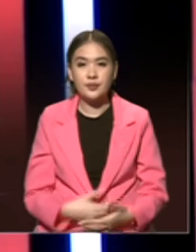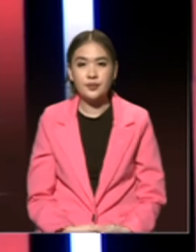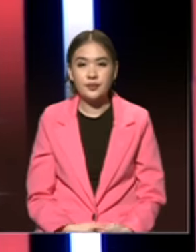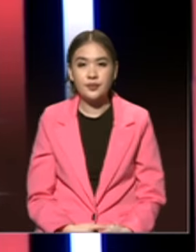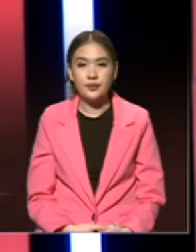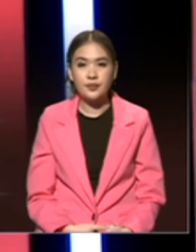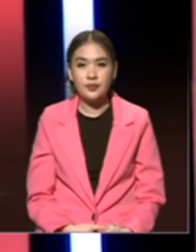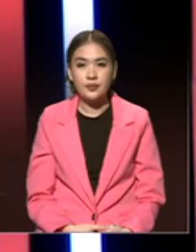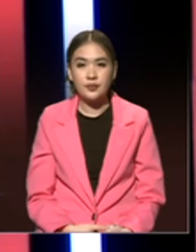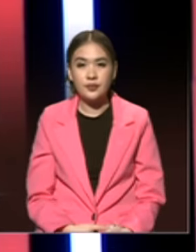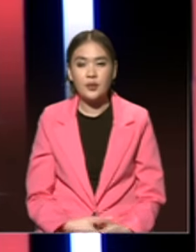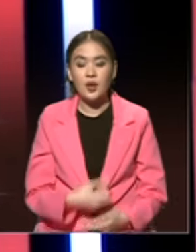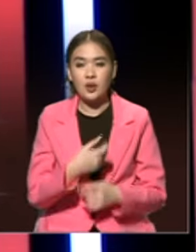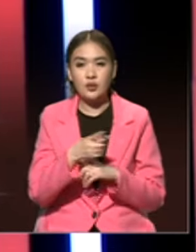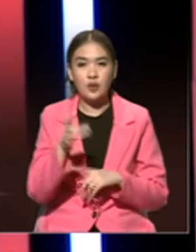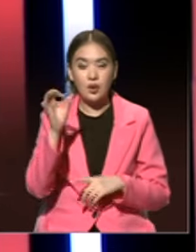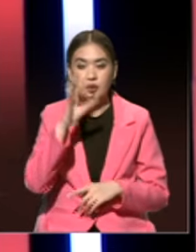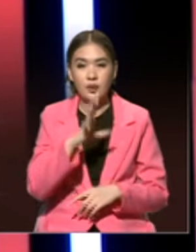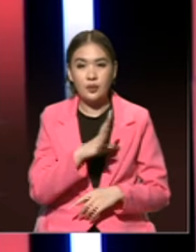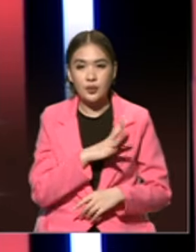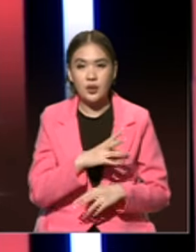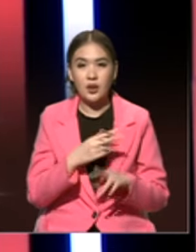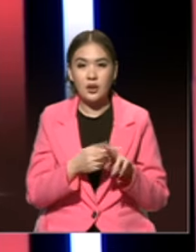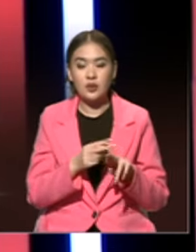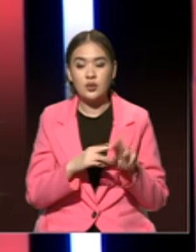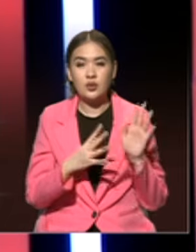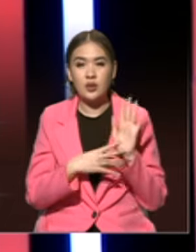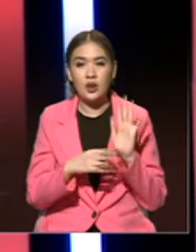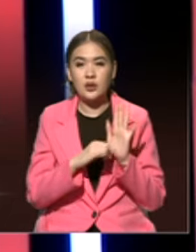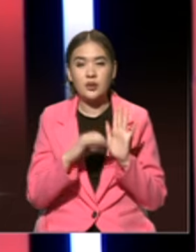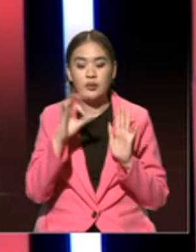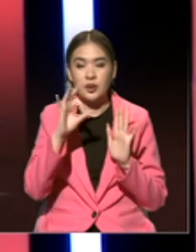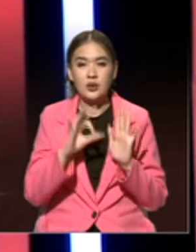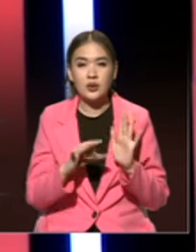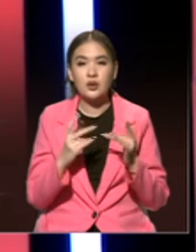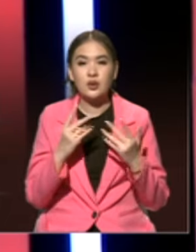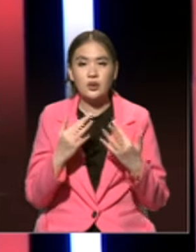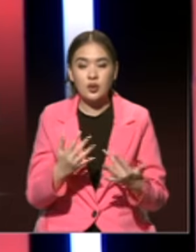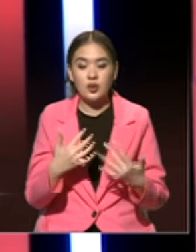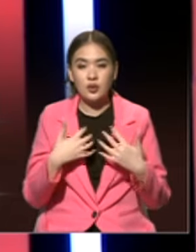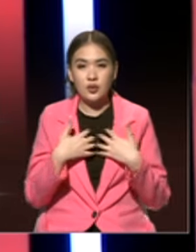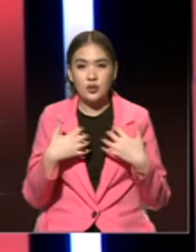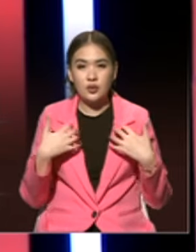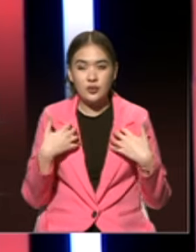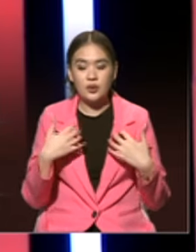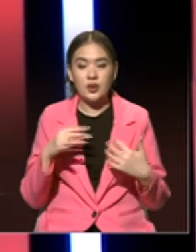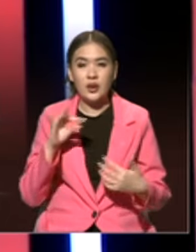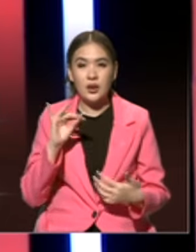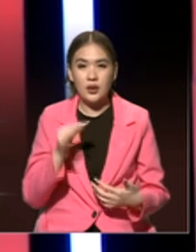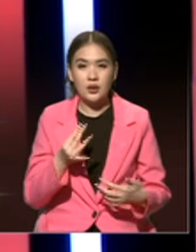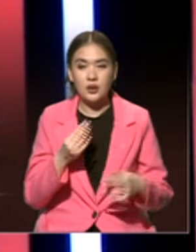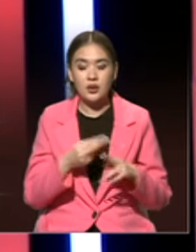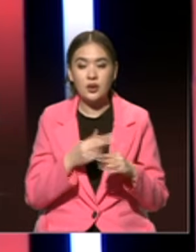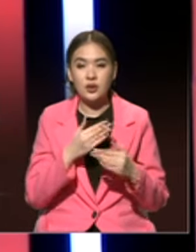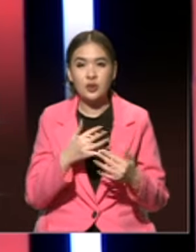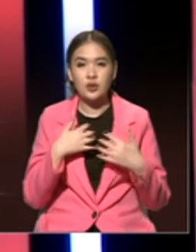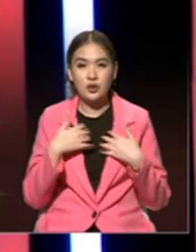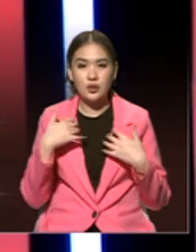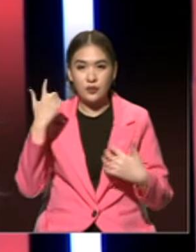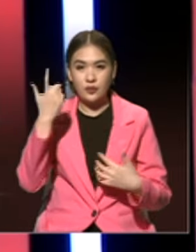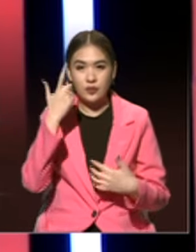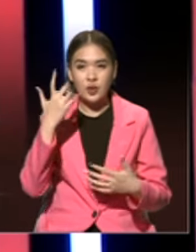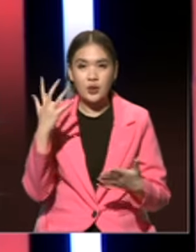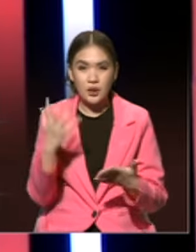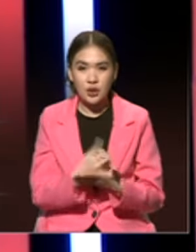жасақ жоқ қылды ғой, енді былайша айтқан кезде көзін жойды. 96% дегеніміз қанша мал ол? Сосын ол малдардың иесі анықталды